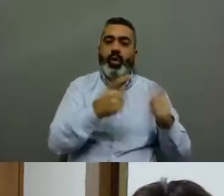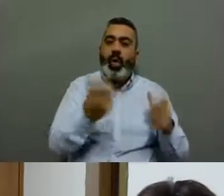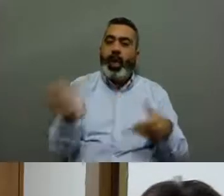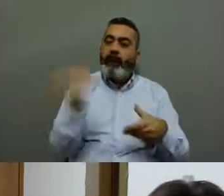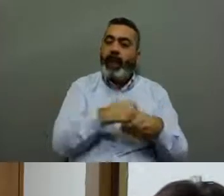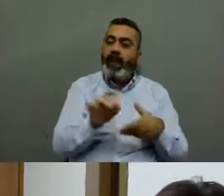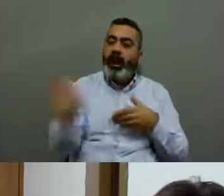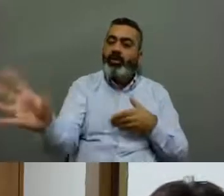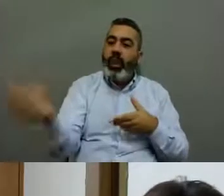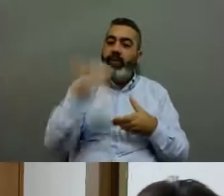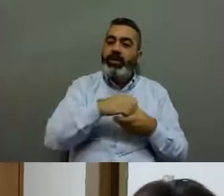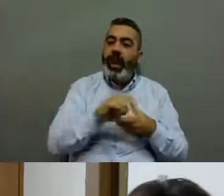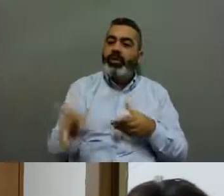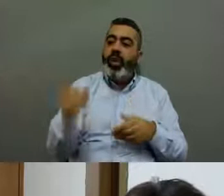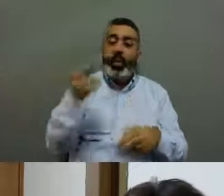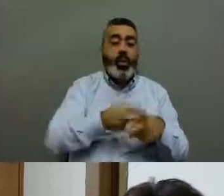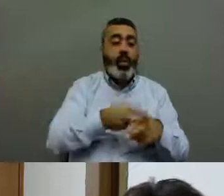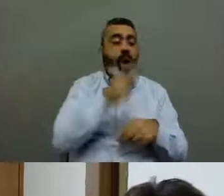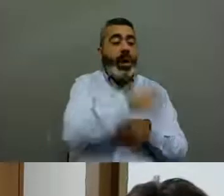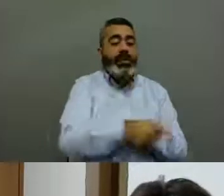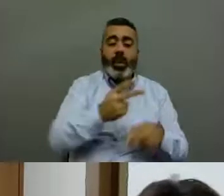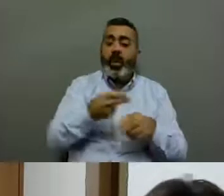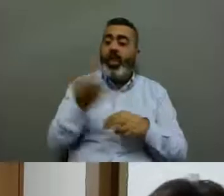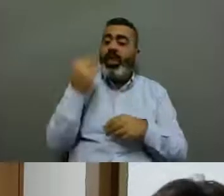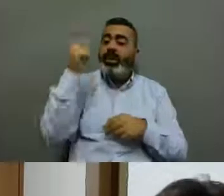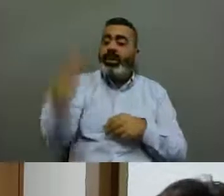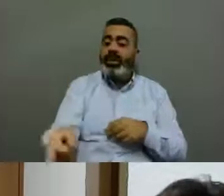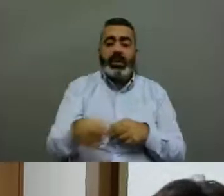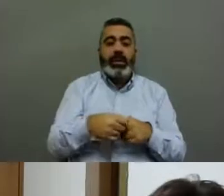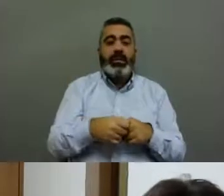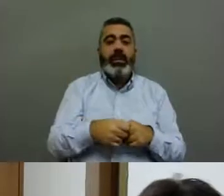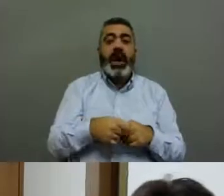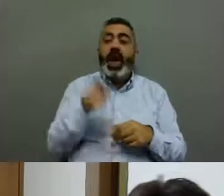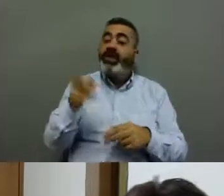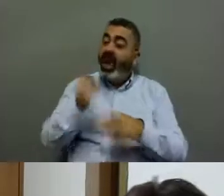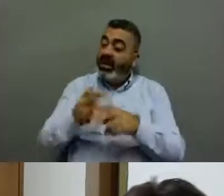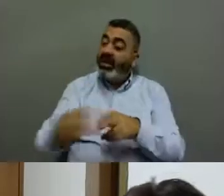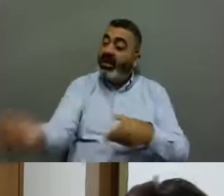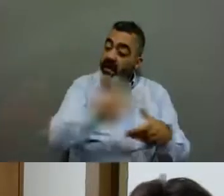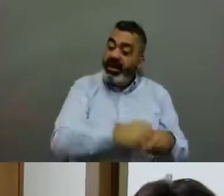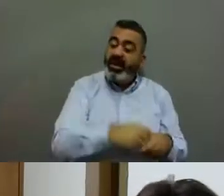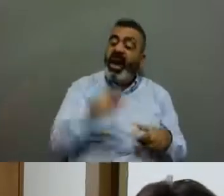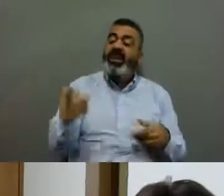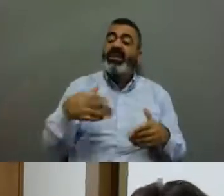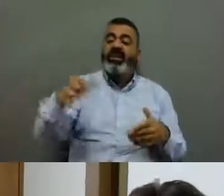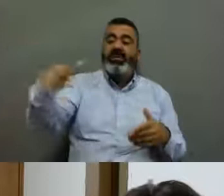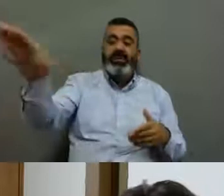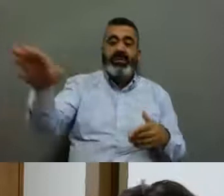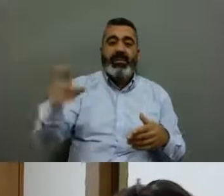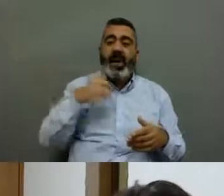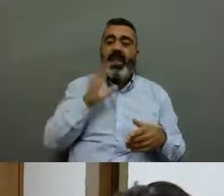έξω, ποιος αξίζει και ποιος δεν έχει αξία, σε ποιον αξίζει και σε ποιον δεν αξίζει να γίνεται